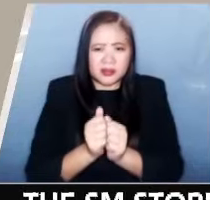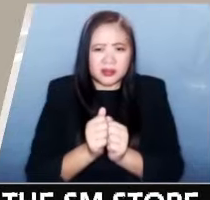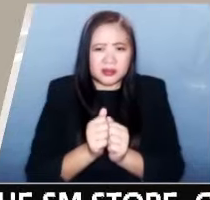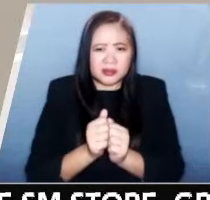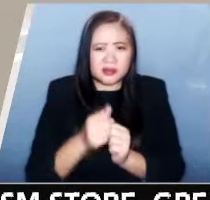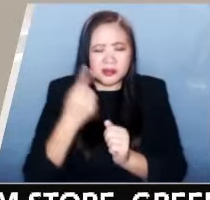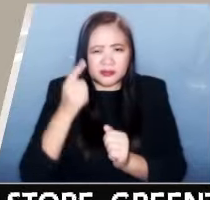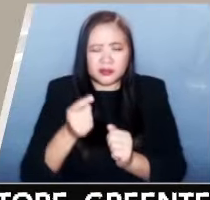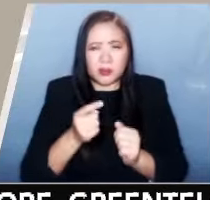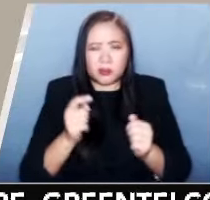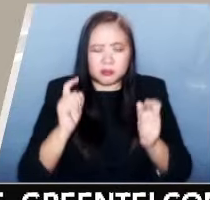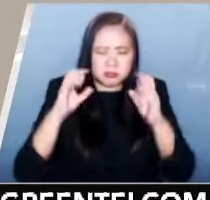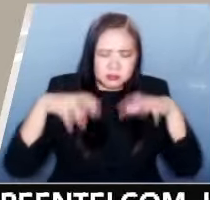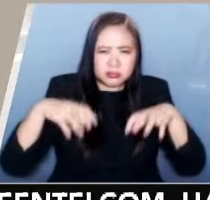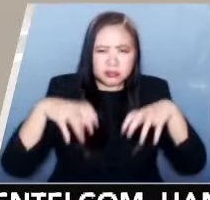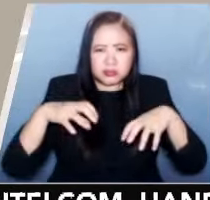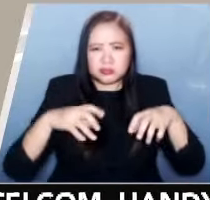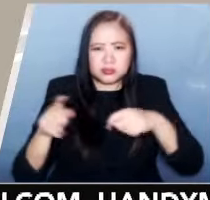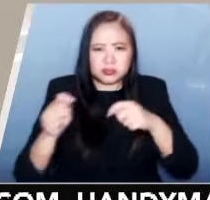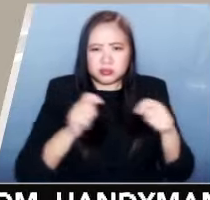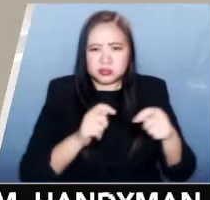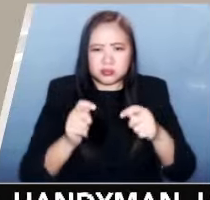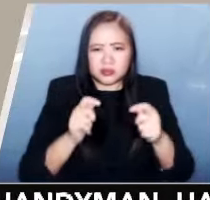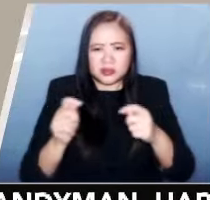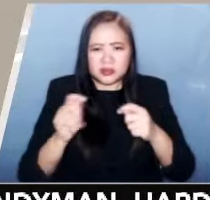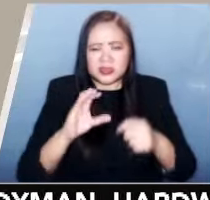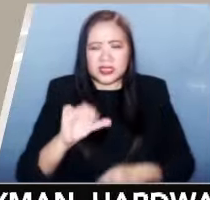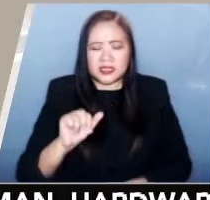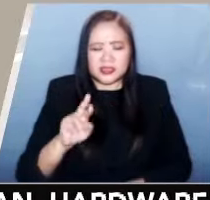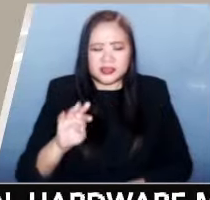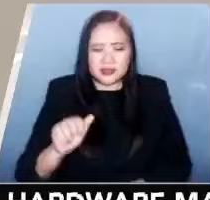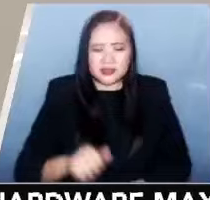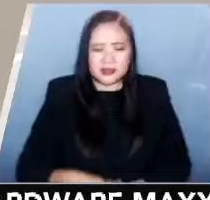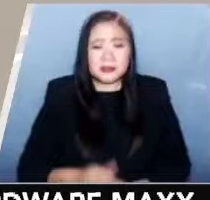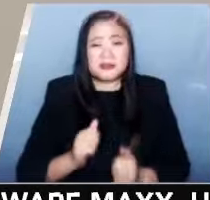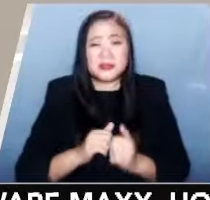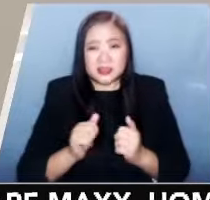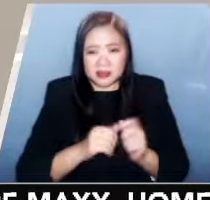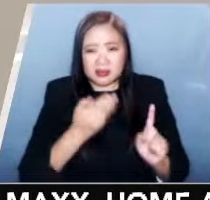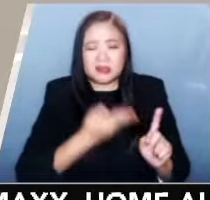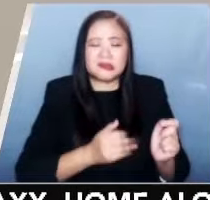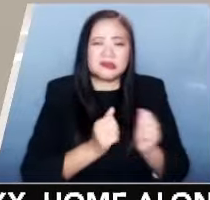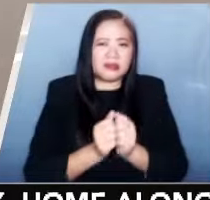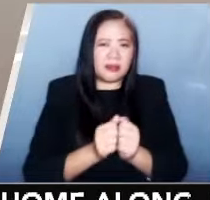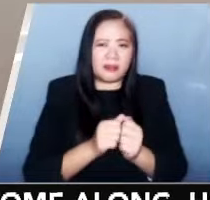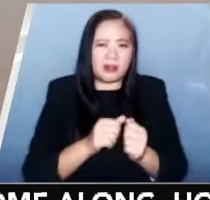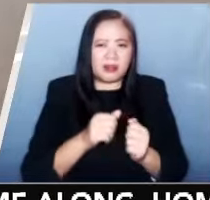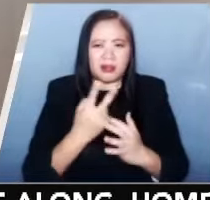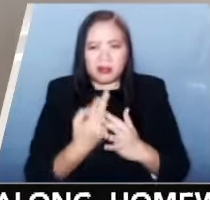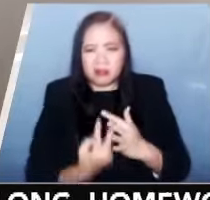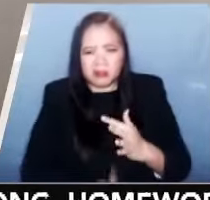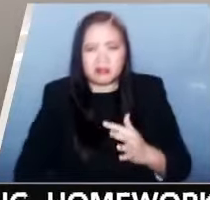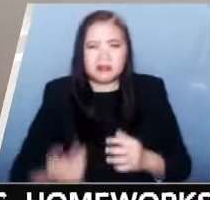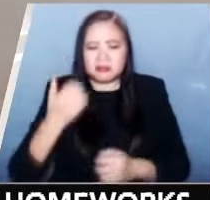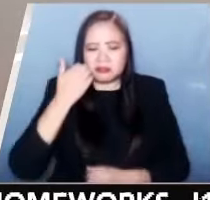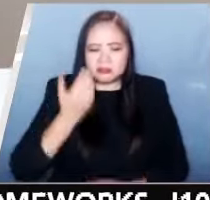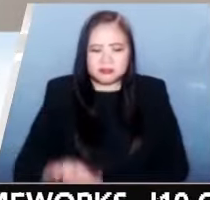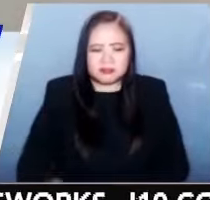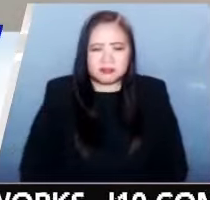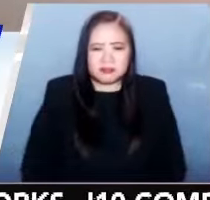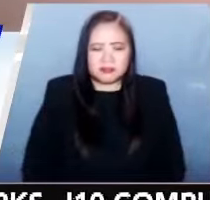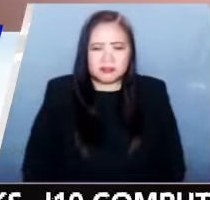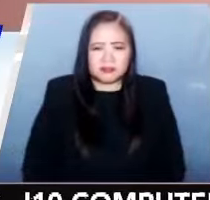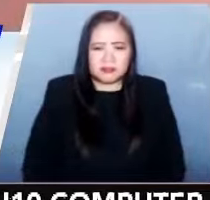pagragasa nung bagyong karina. Yung pala na damay siya, nasama siya sa namatay. Mismong asawa raw